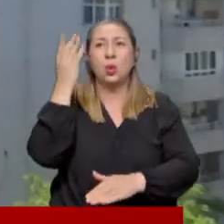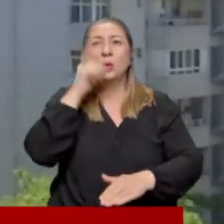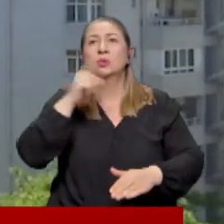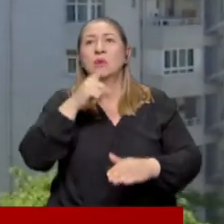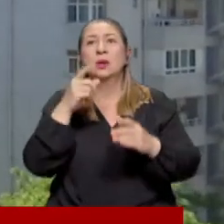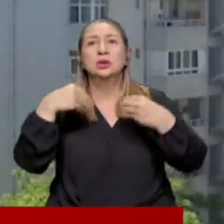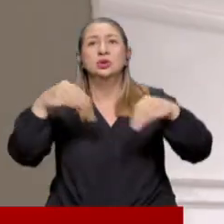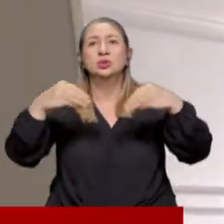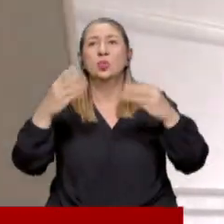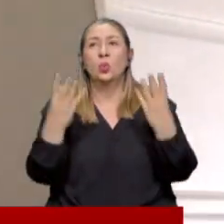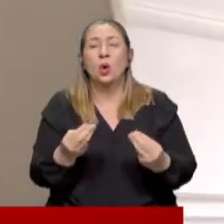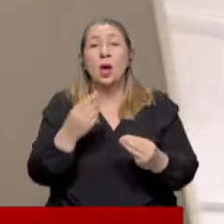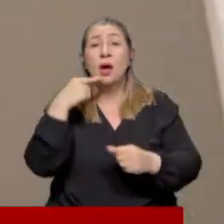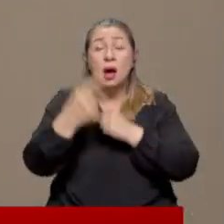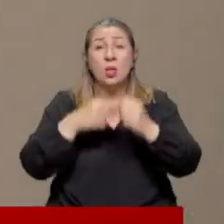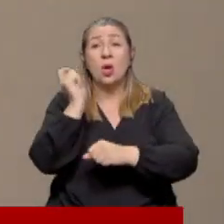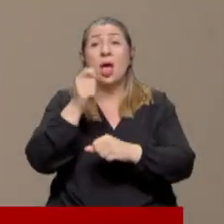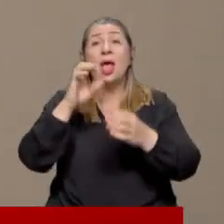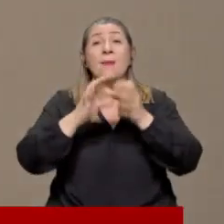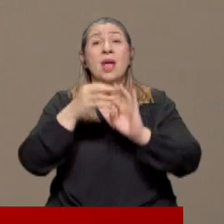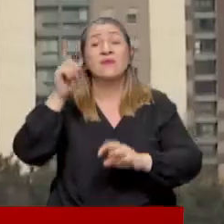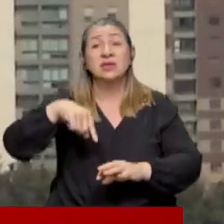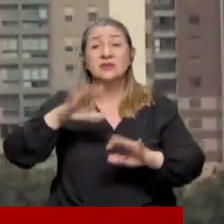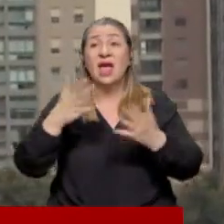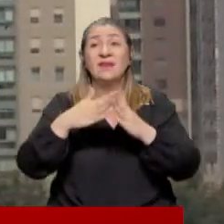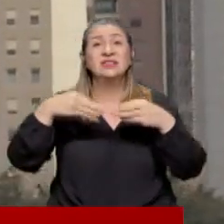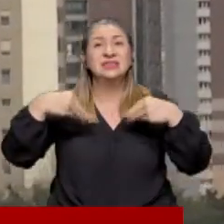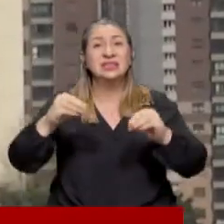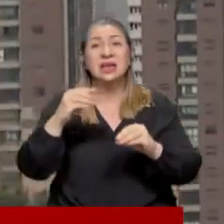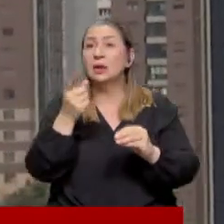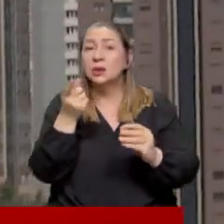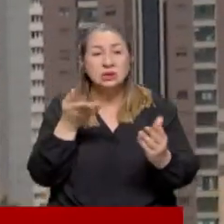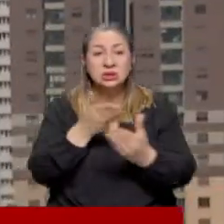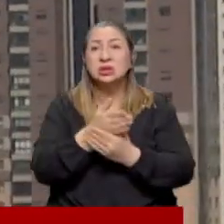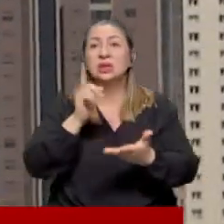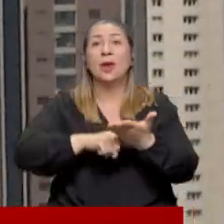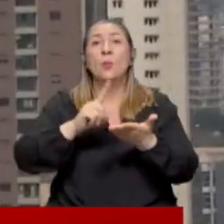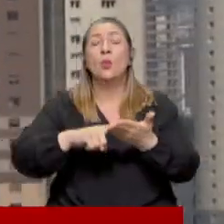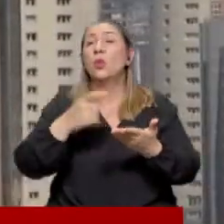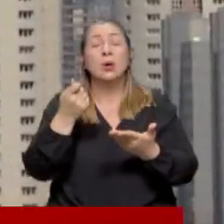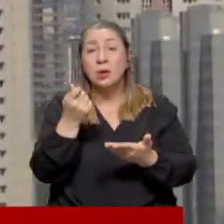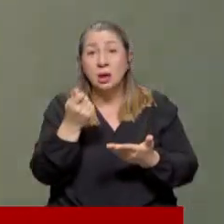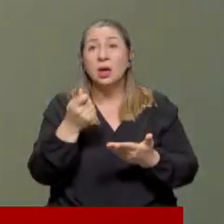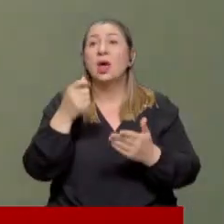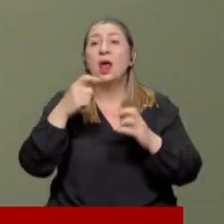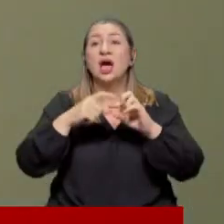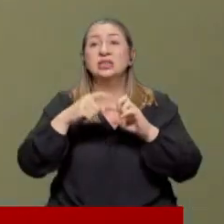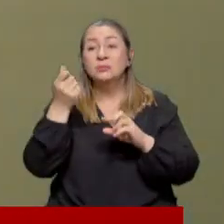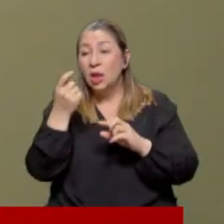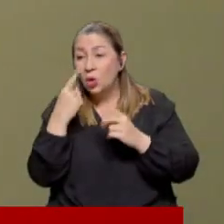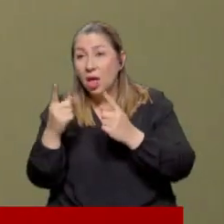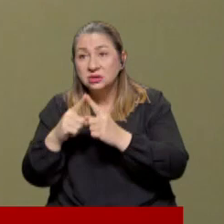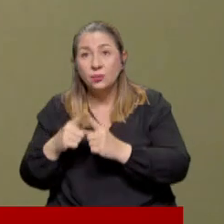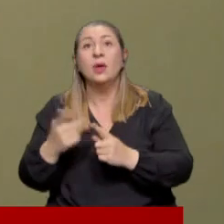üzerinden gerçekleştiriliyor her yıl ödenen emlak vergisi ya da evin satışında devreye giren tapu harcı İsa rayiç bedele göre